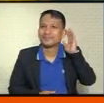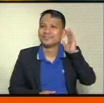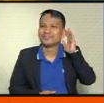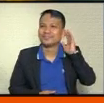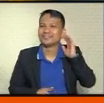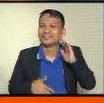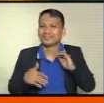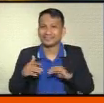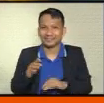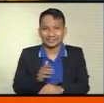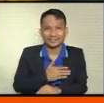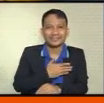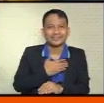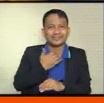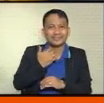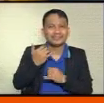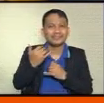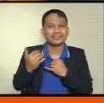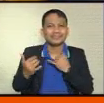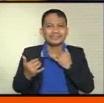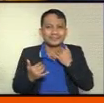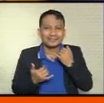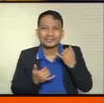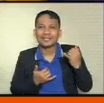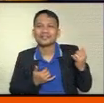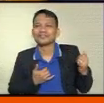pakinggan mo ang